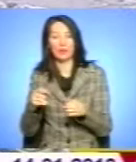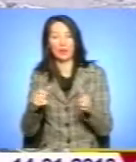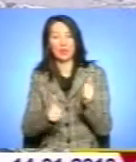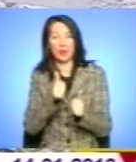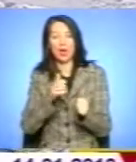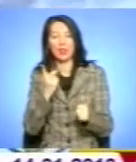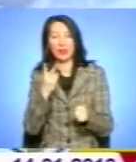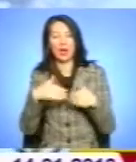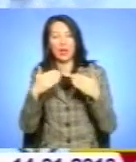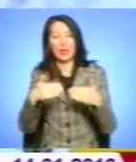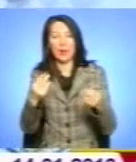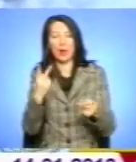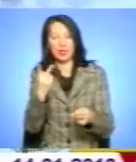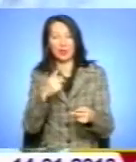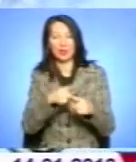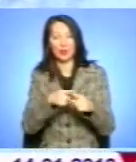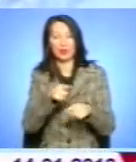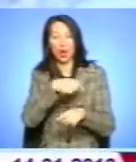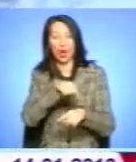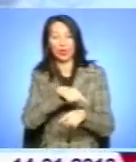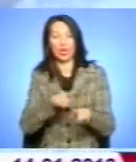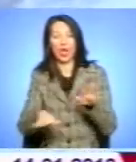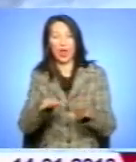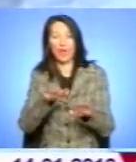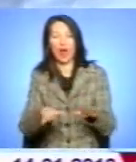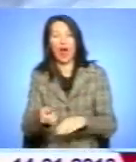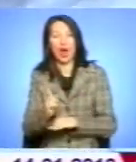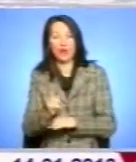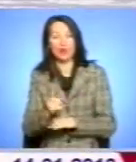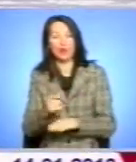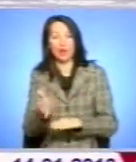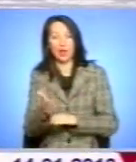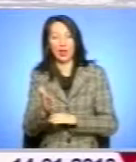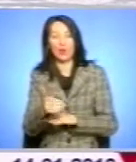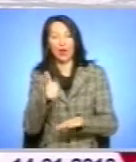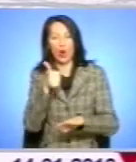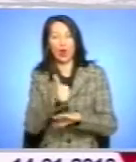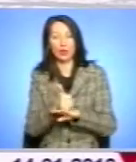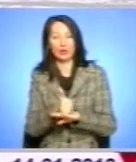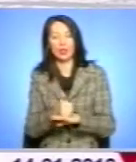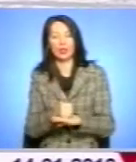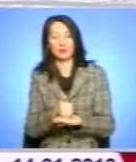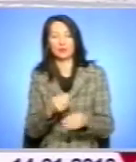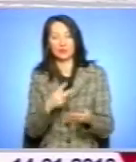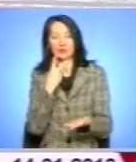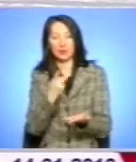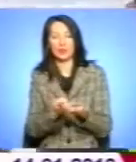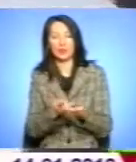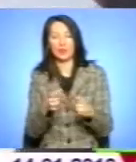2 етапи, по 2,5 години. Вага вилову – основний критерій, за яким оцінюють команду, тому спортивні риболовлі